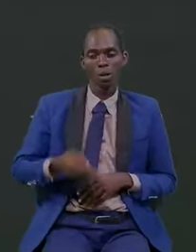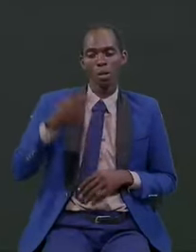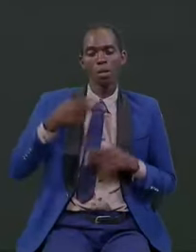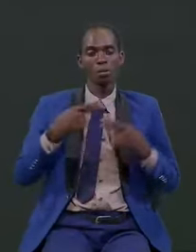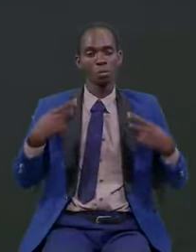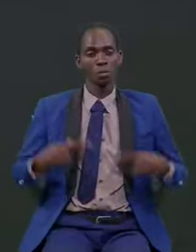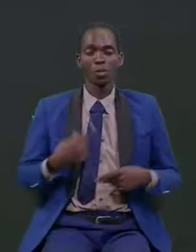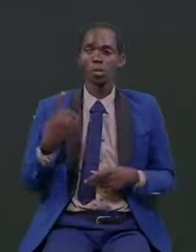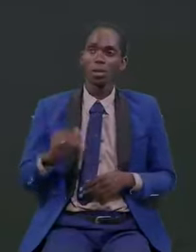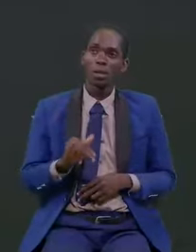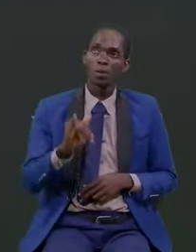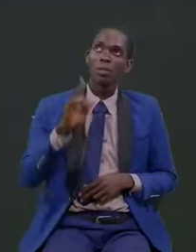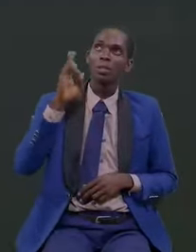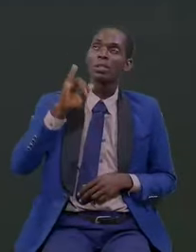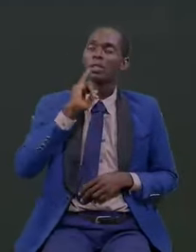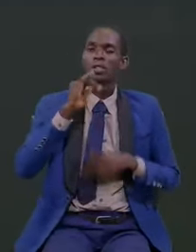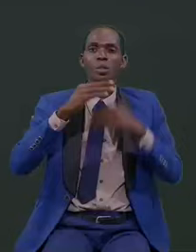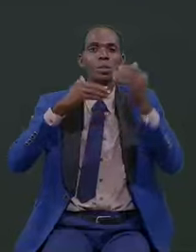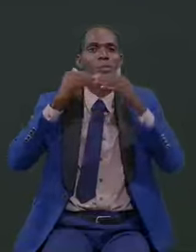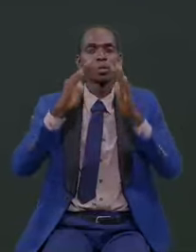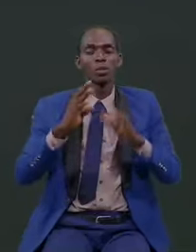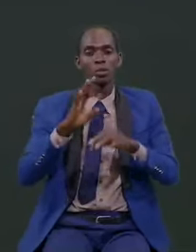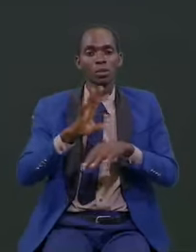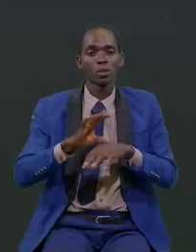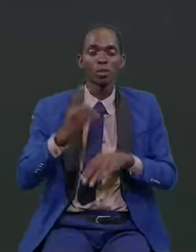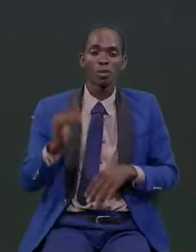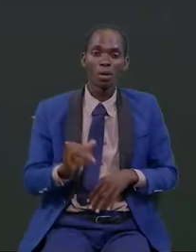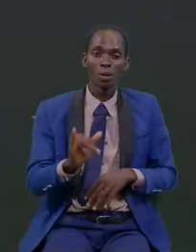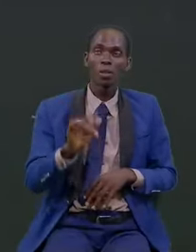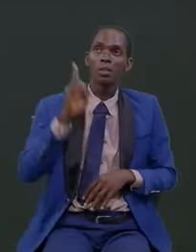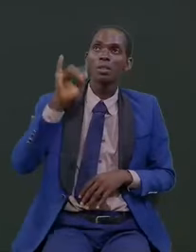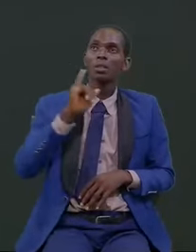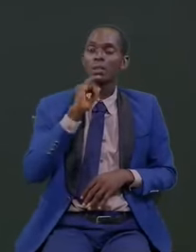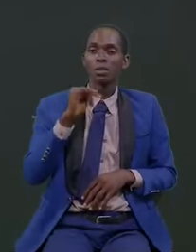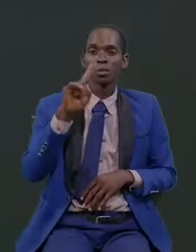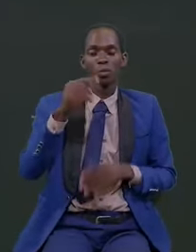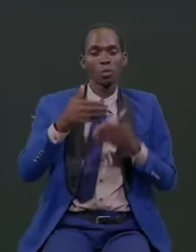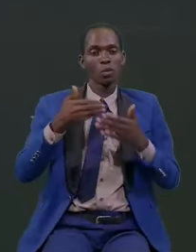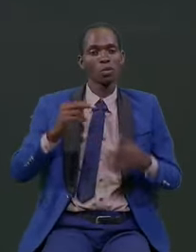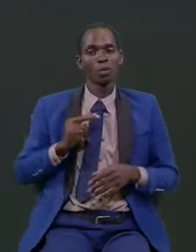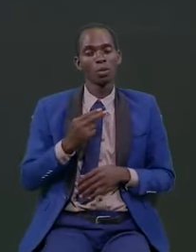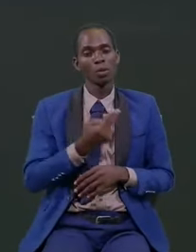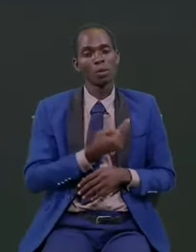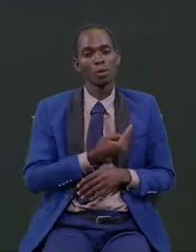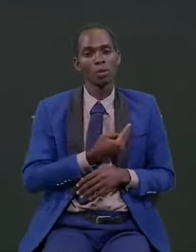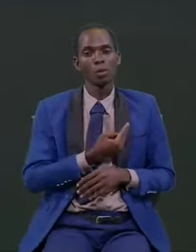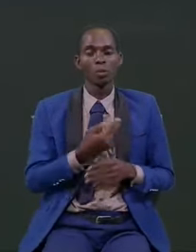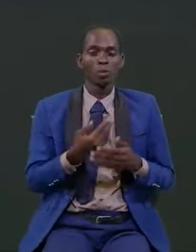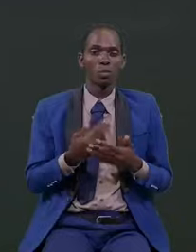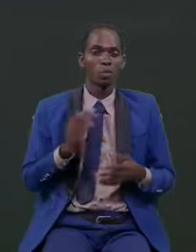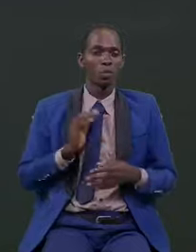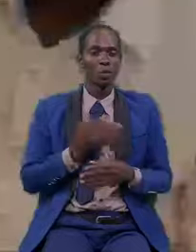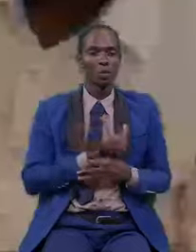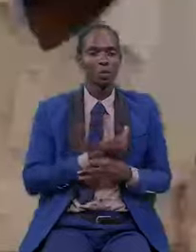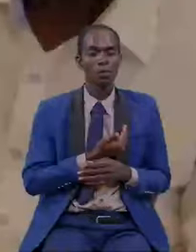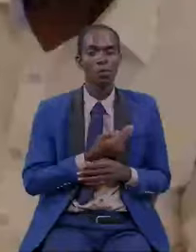souverain sacrificateur pour toujours. Il est le bâtisseur de l'Église pour toujours. Il est le précurseur de notre foi.